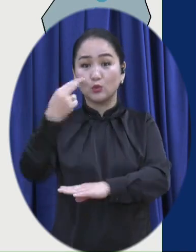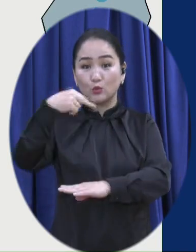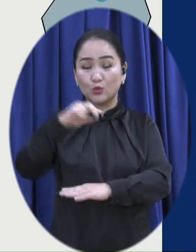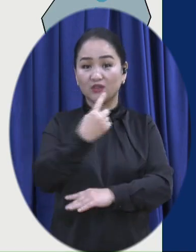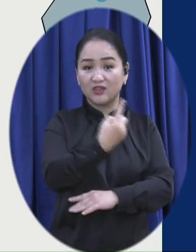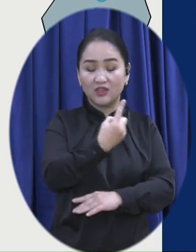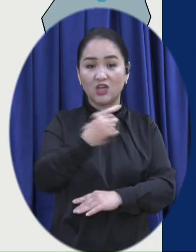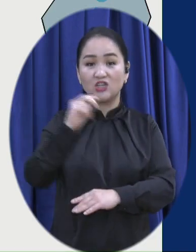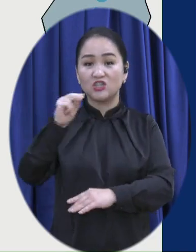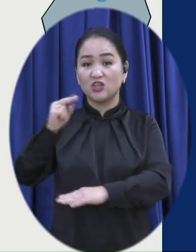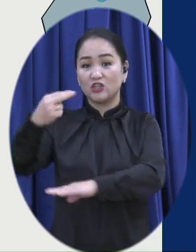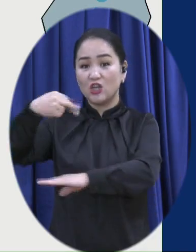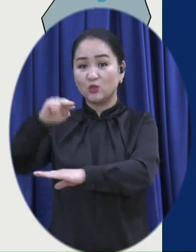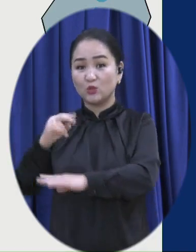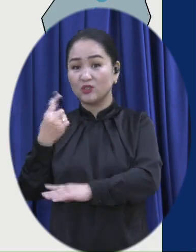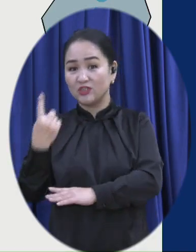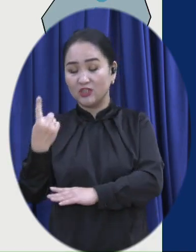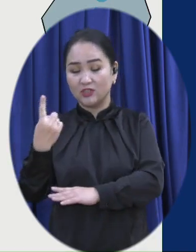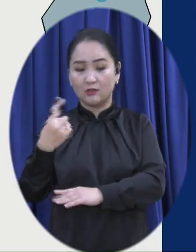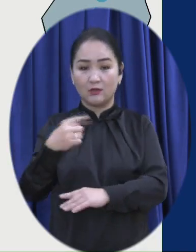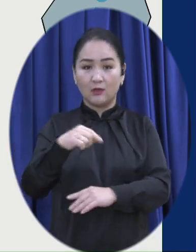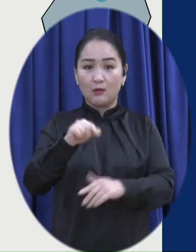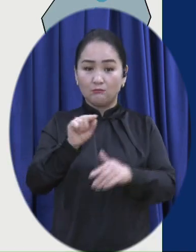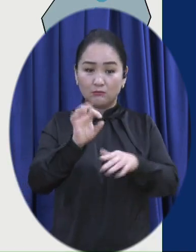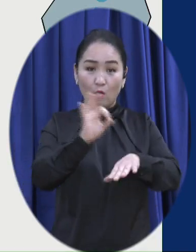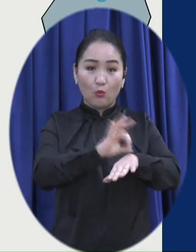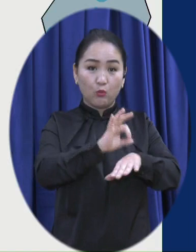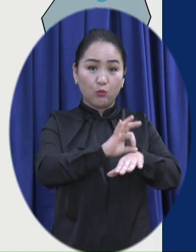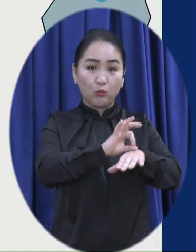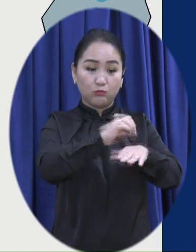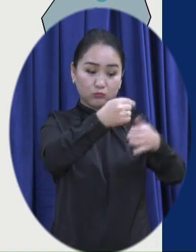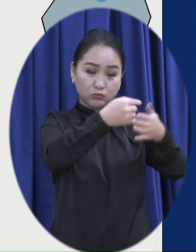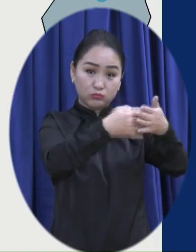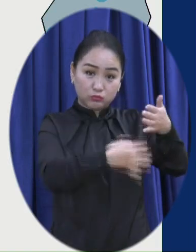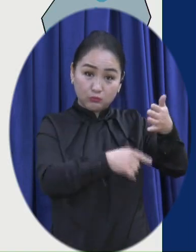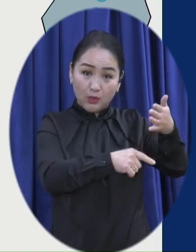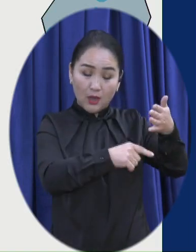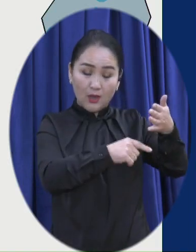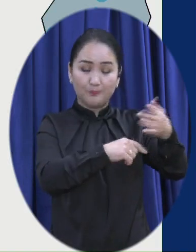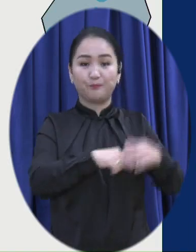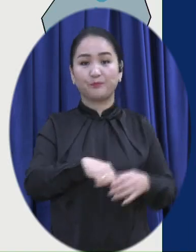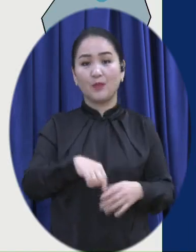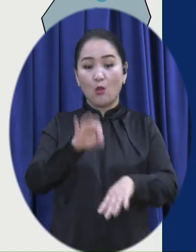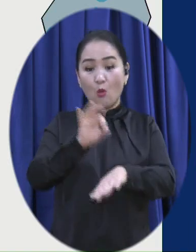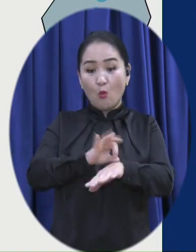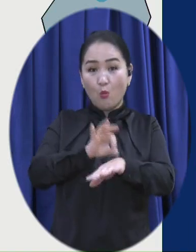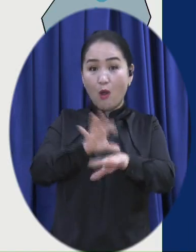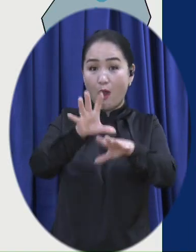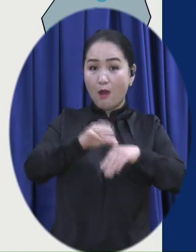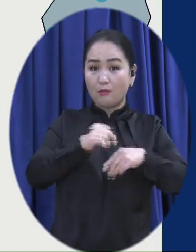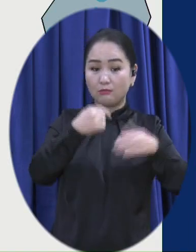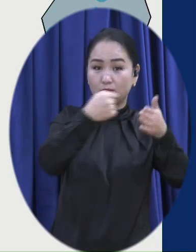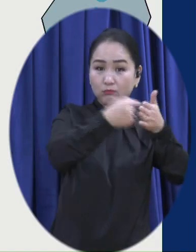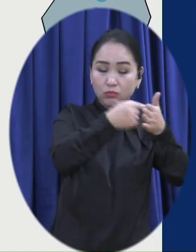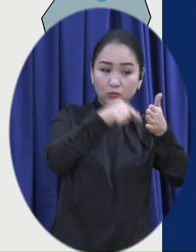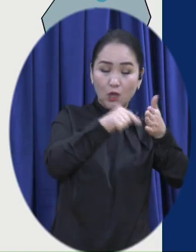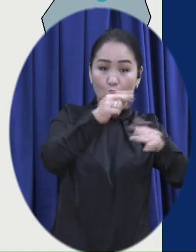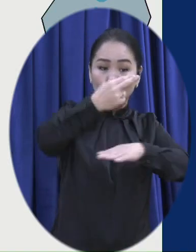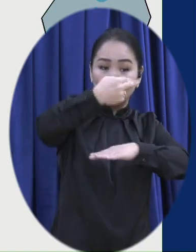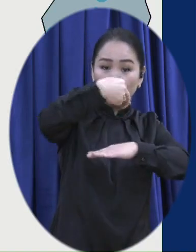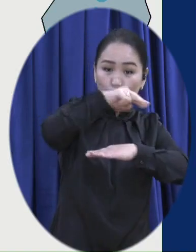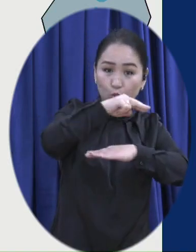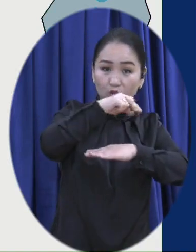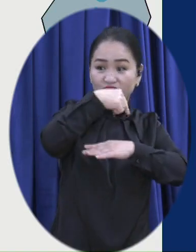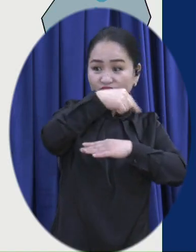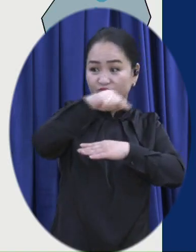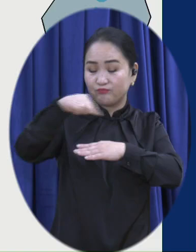дүүрэгт 1 тохиолдлууд тус тус бүртгэгдсэн байна. Тэгэхээр бид нар бүртгэгдсэн өвчлүүдийг дүүргээр нь